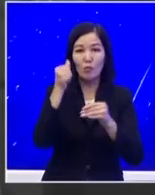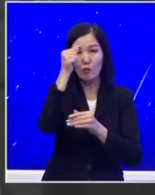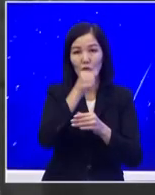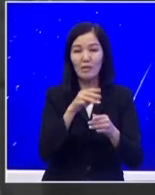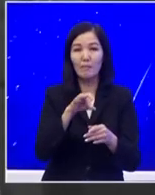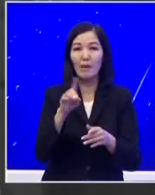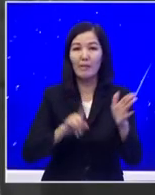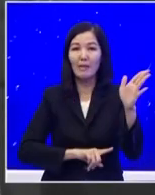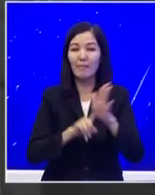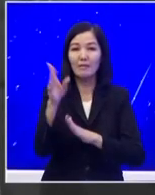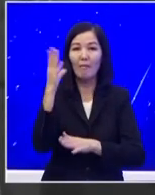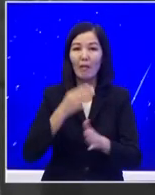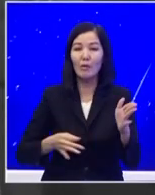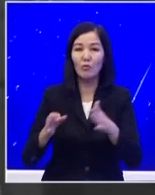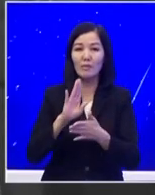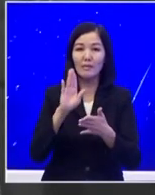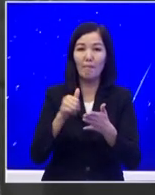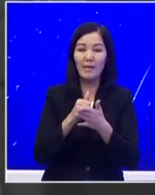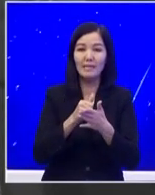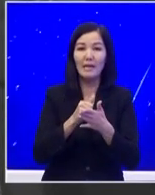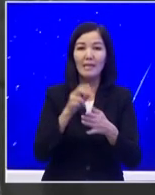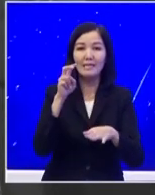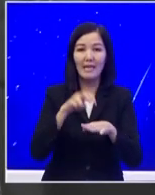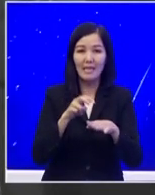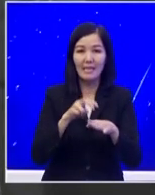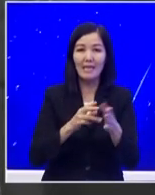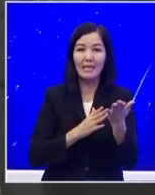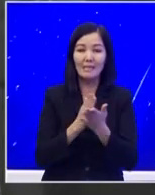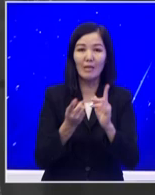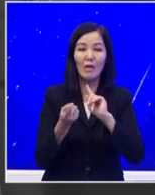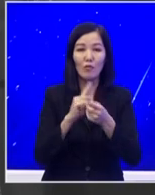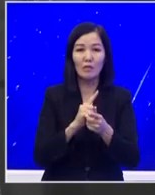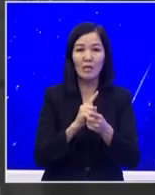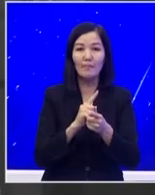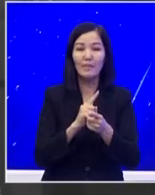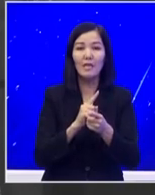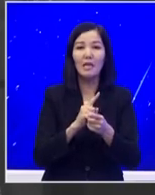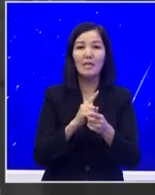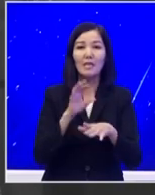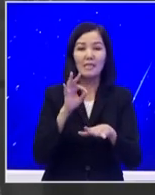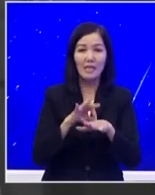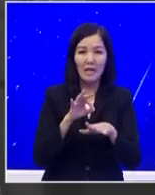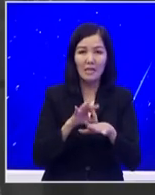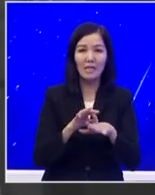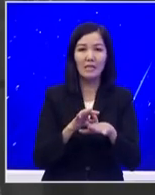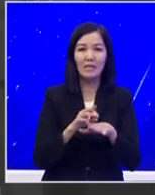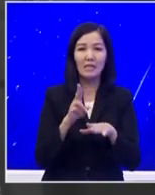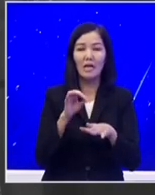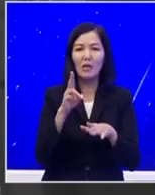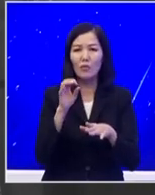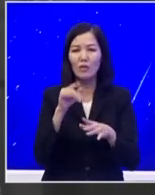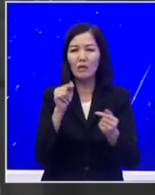жылдың мамырынан бастап Алматы облысының бас мемлекеттік санитар дәрігері қызметіне ауысты. Сырқаттанғанша коро